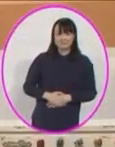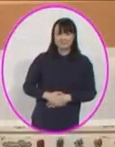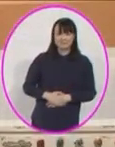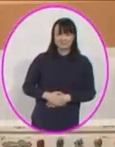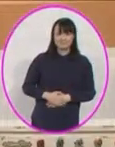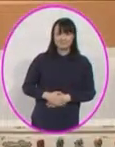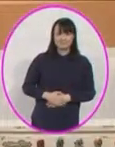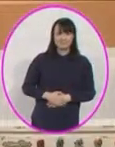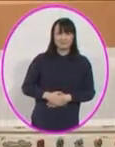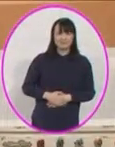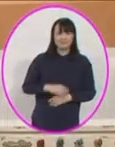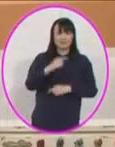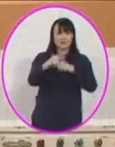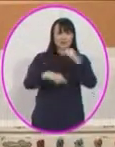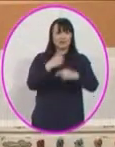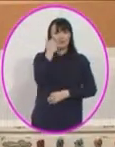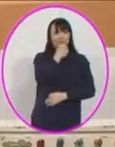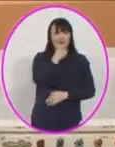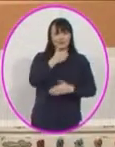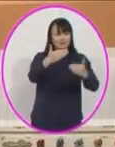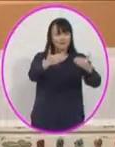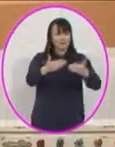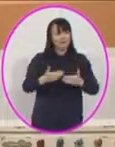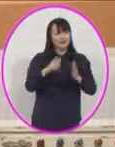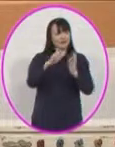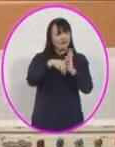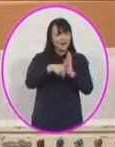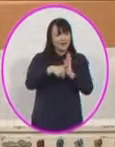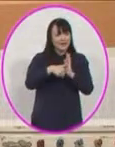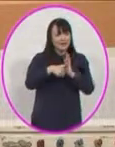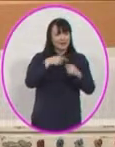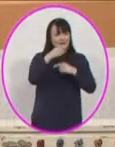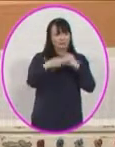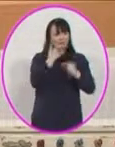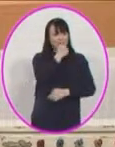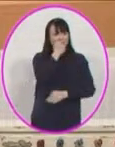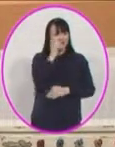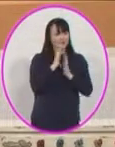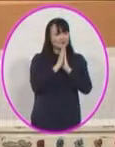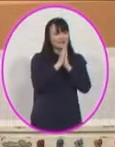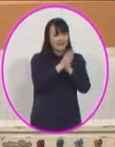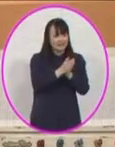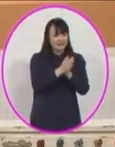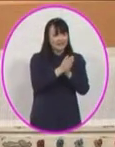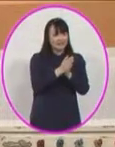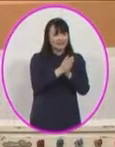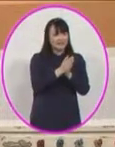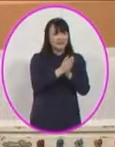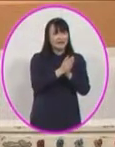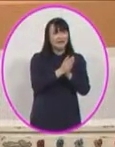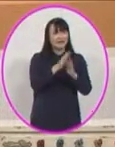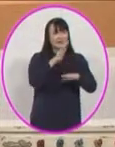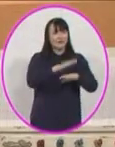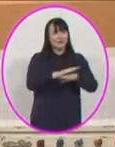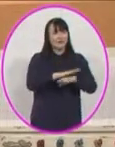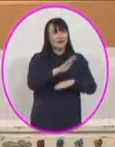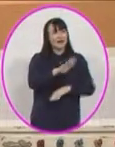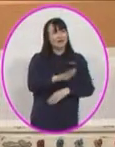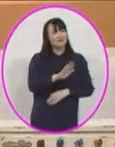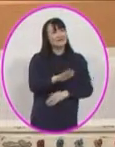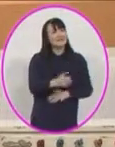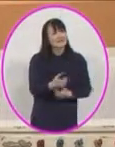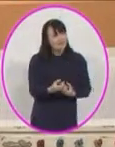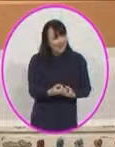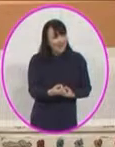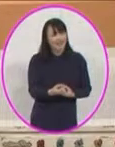コミュニ芸者と行かなければ場合は派遣そうです派遣で通訳者を選んでくださいはぁそのような手段があるってことも無いまあわかりまし